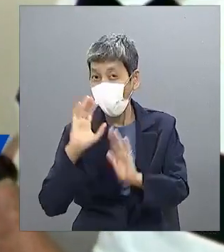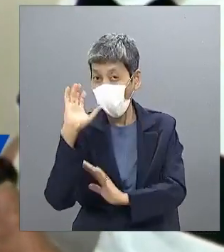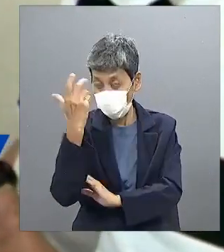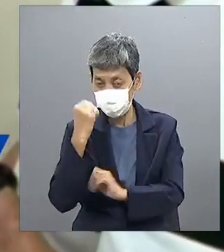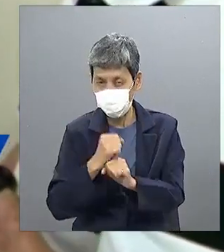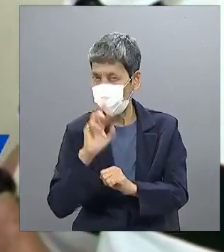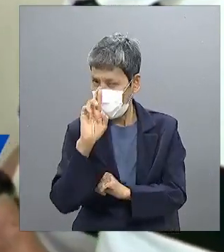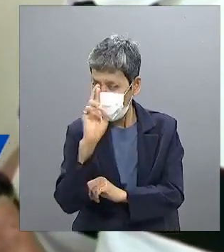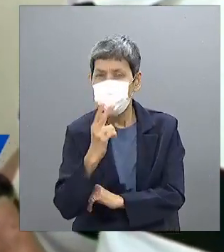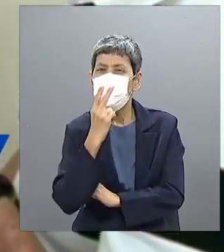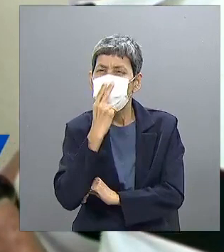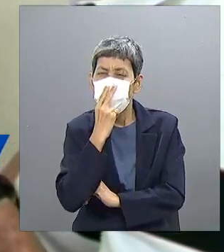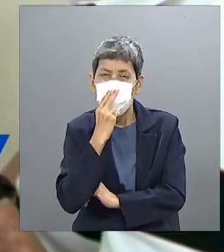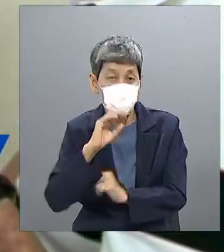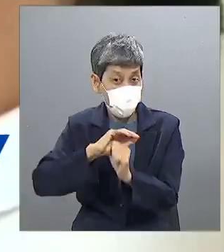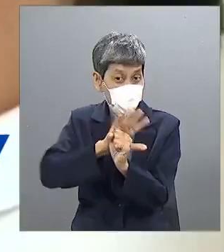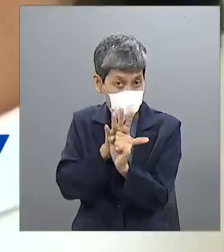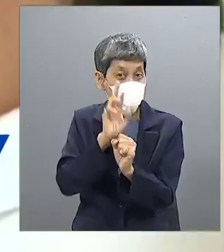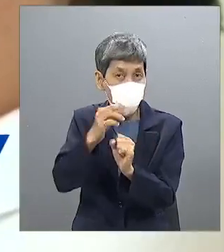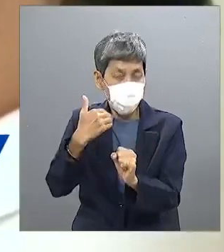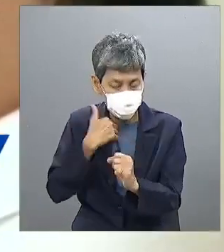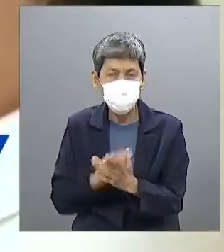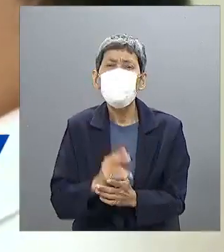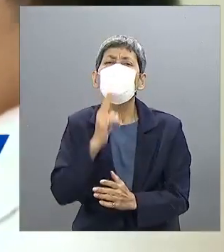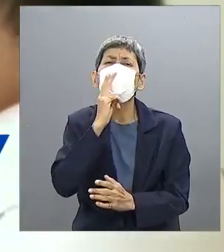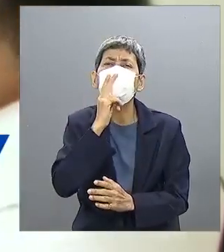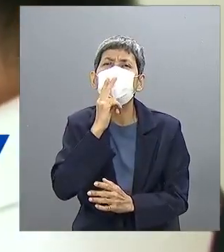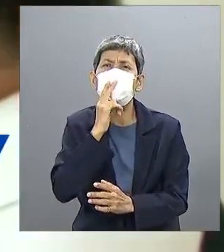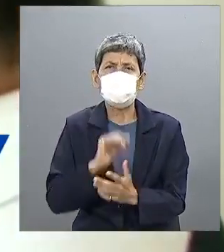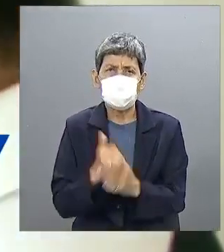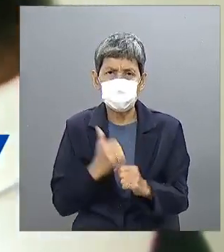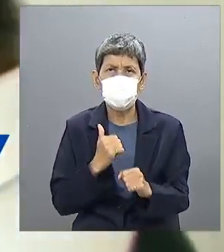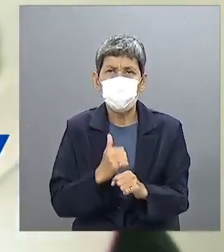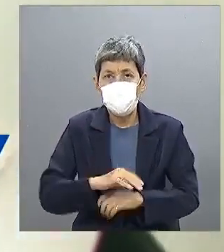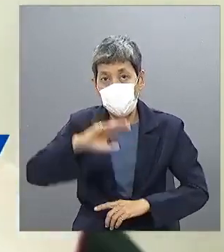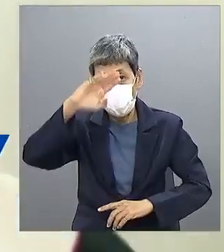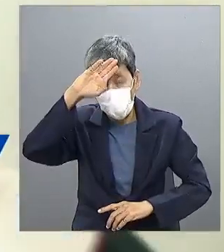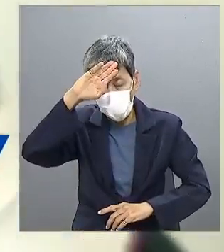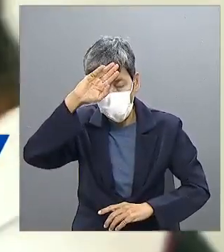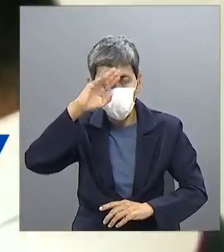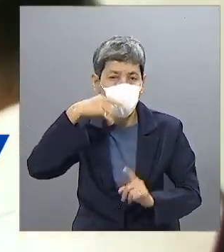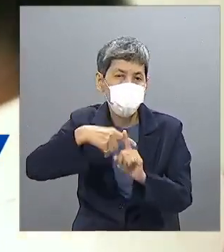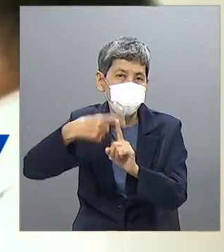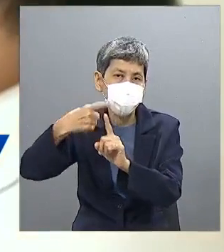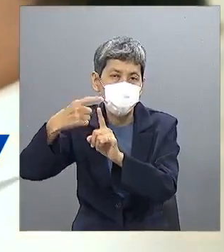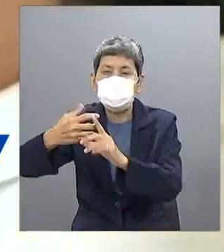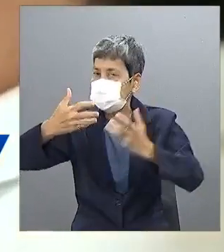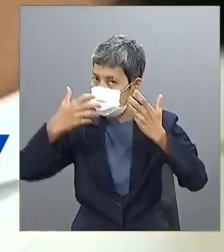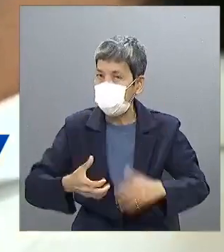ของการสูบบุหรี่โคบิตเมื่อเสนอเลยนะครับว่าการสูบบุหรี่และทำให้อาการมาดูแล 44จะเข้าเลยนะครับ